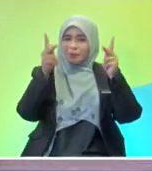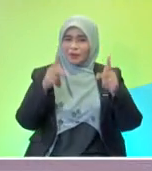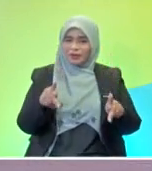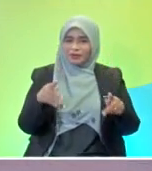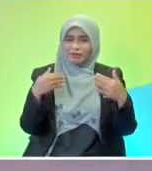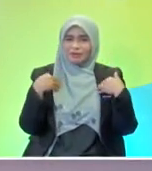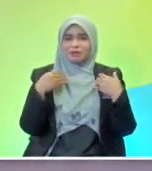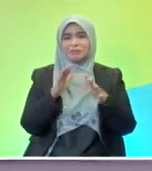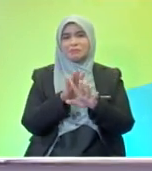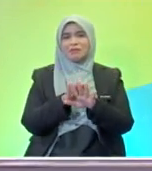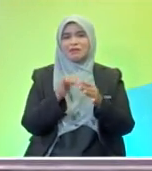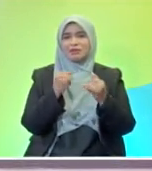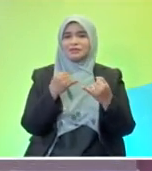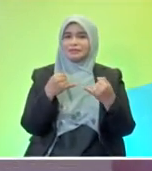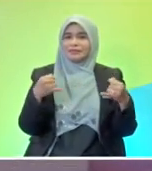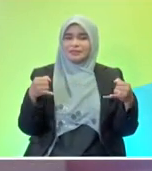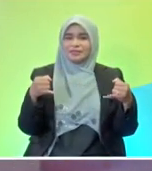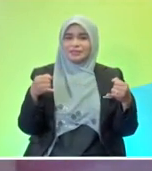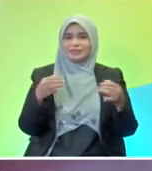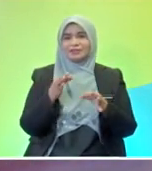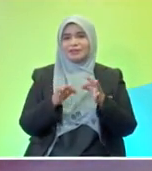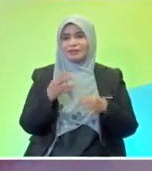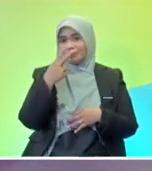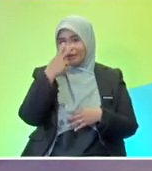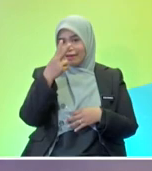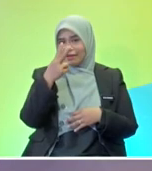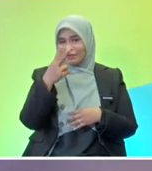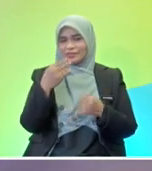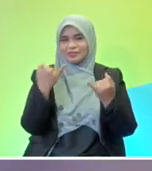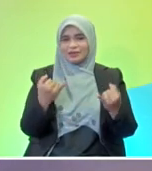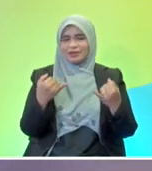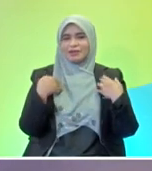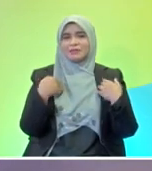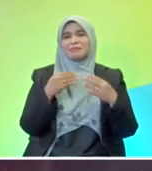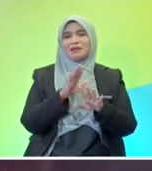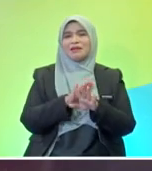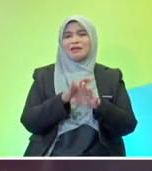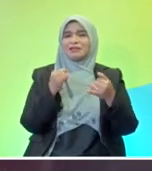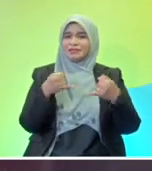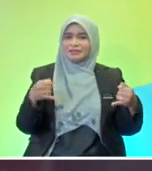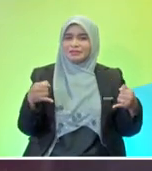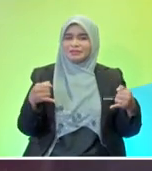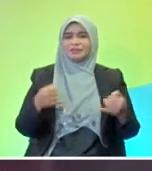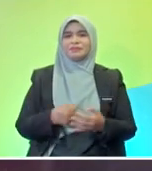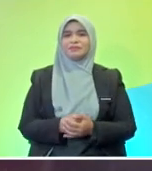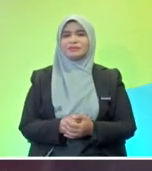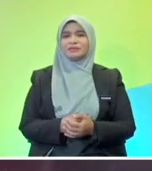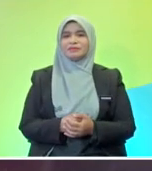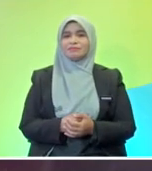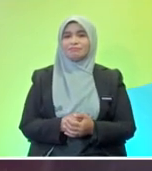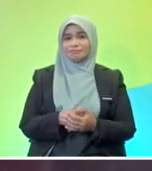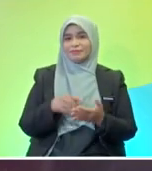banyak-banyak jenis. Kalau tengok depan kita ni, ada banyak jenis boneka. Okey, tengok yang sini. Ini